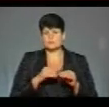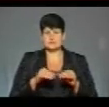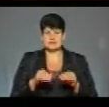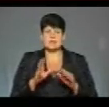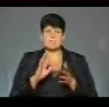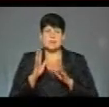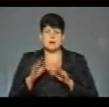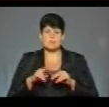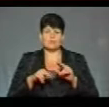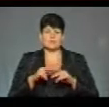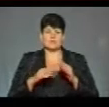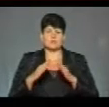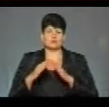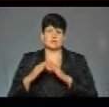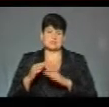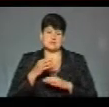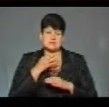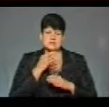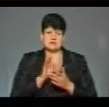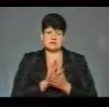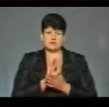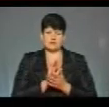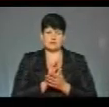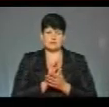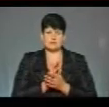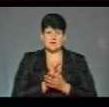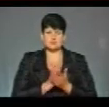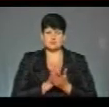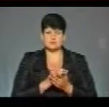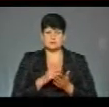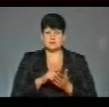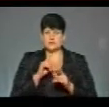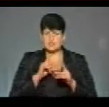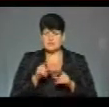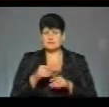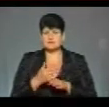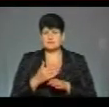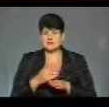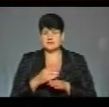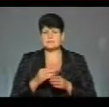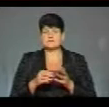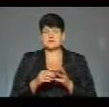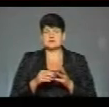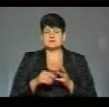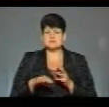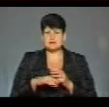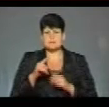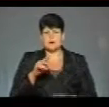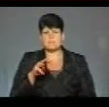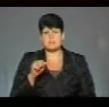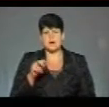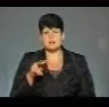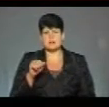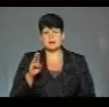будинки, повідомила керівниця прес-служби Тернопільської міськради Мар'яна Зварич. Садоводам мали виділити землю в селі Малашівці Зборівського